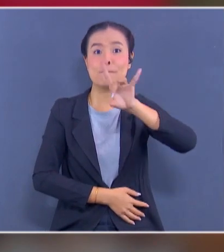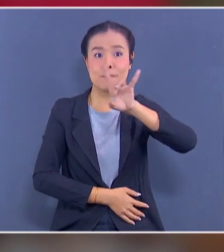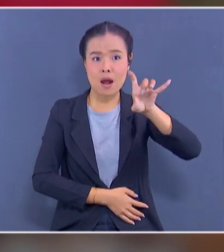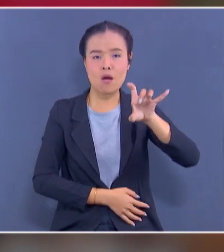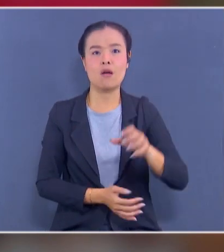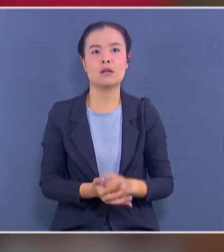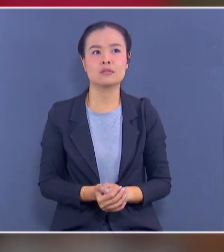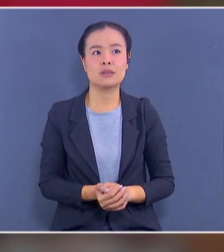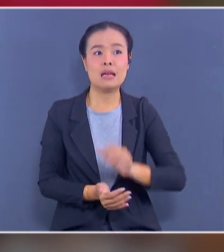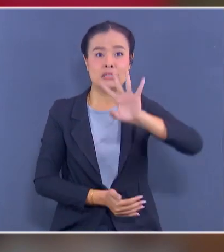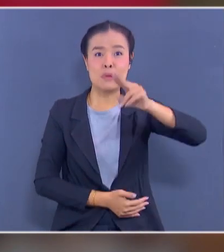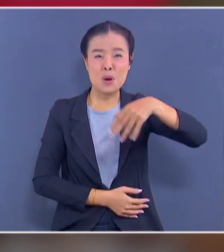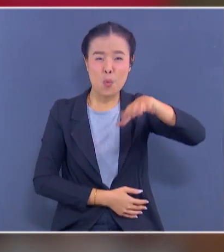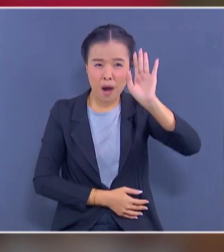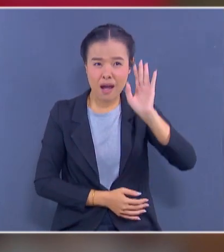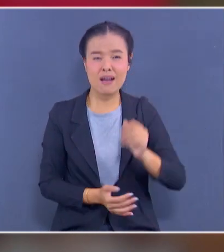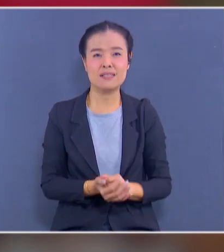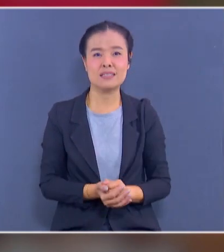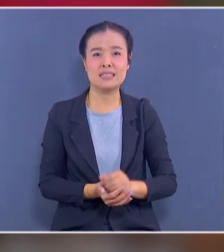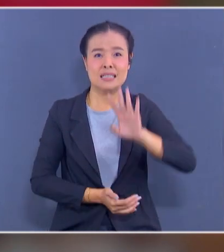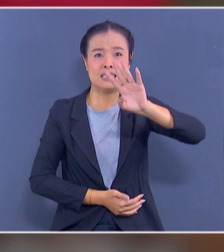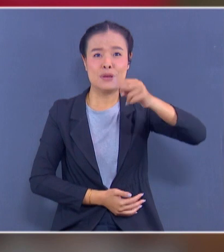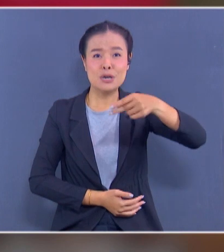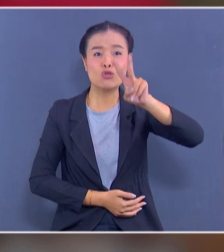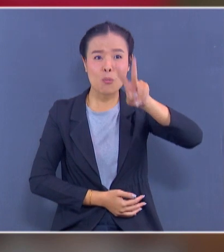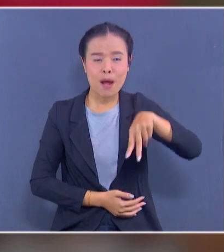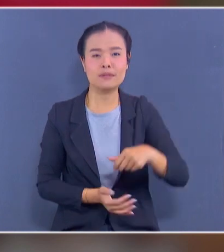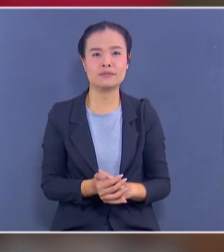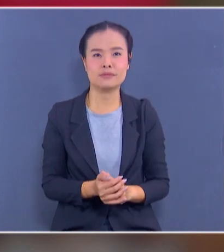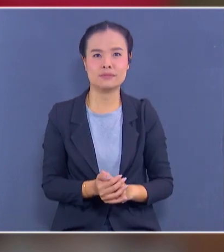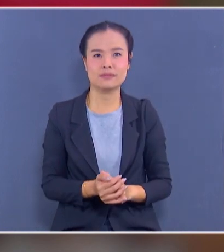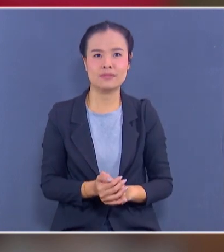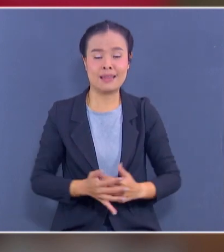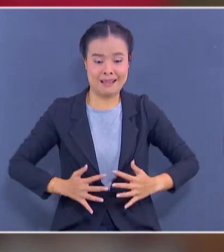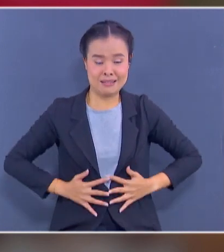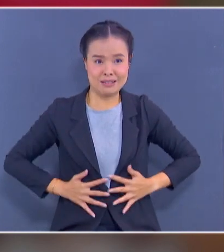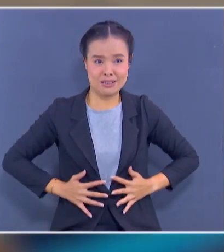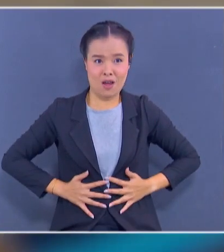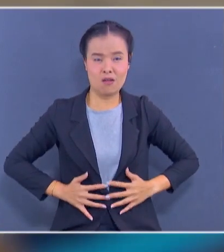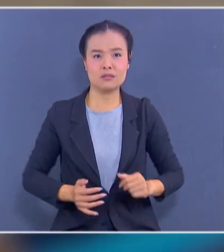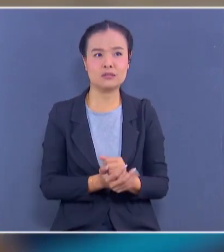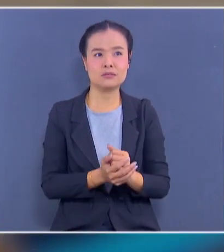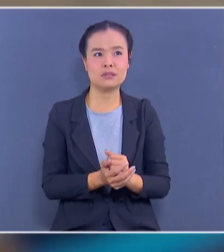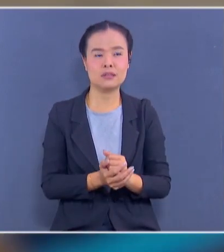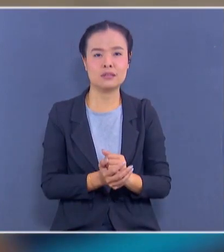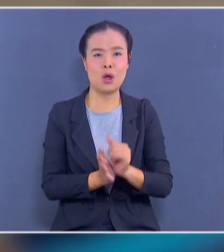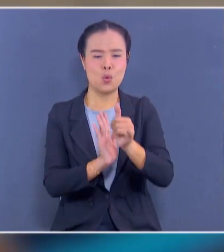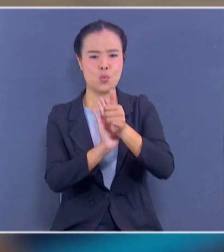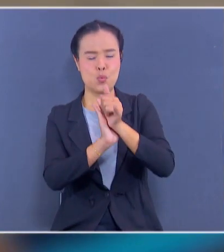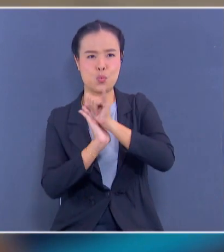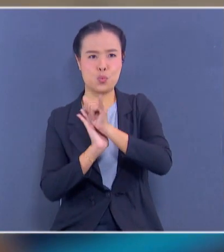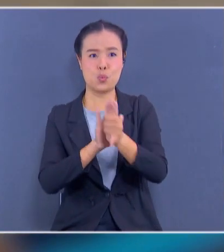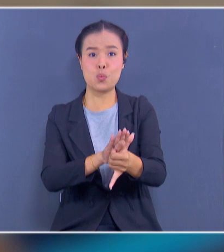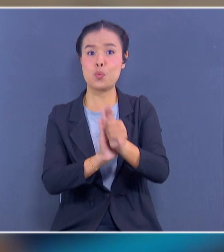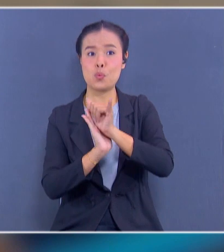42,800 บาทครับ 42,000 เนี่ย 42,000 แล้วยังมีเครื่องบริหารหน้าท้องเอาอยากจะมีซิกแพคฮะนี่ฮะ